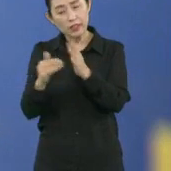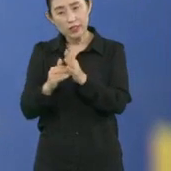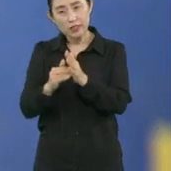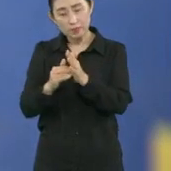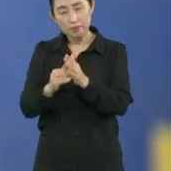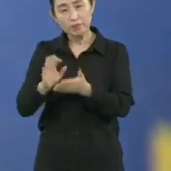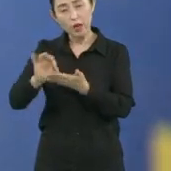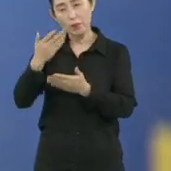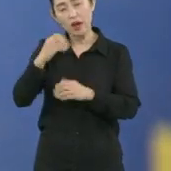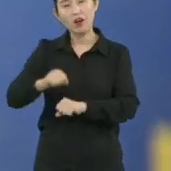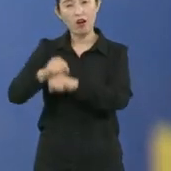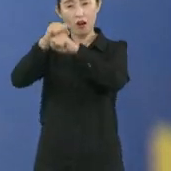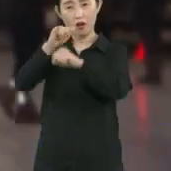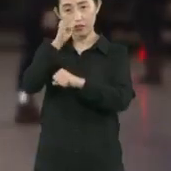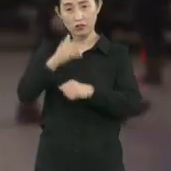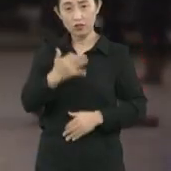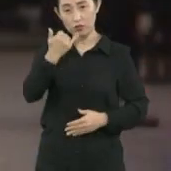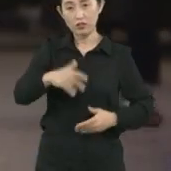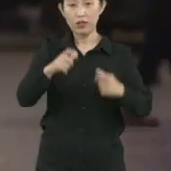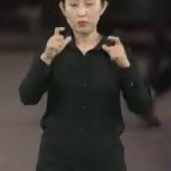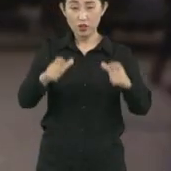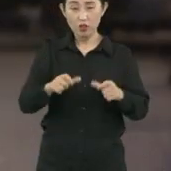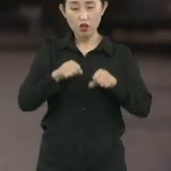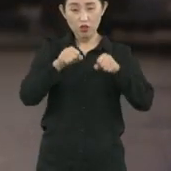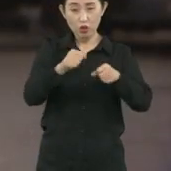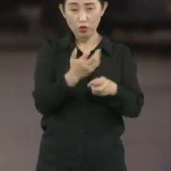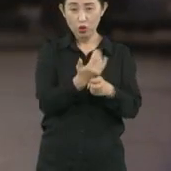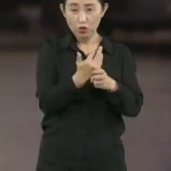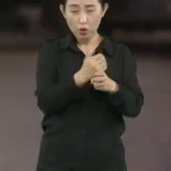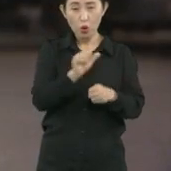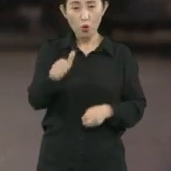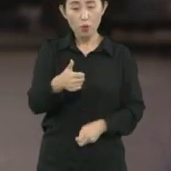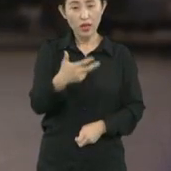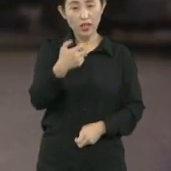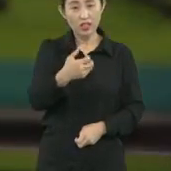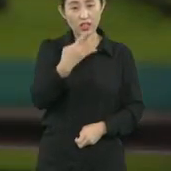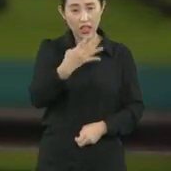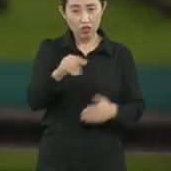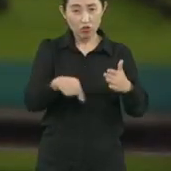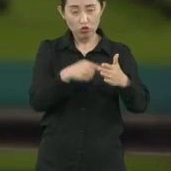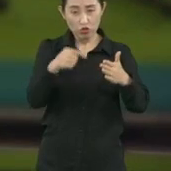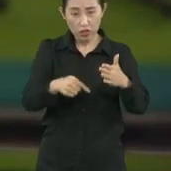요소수가 확보됐습니다. 충남 지역의 청소 차량 574대